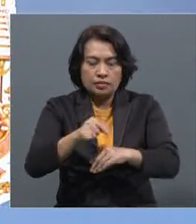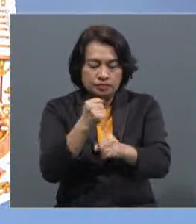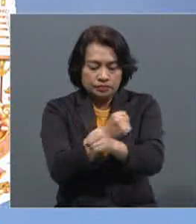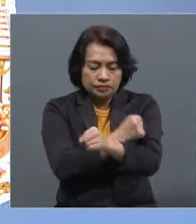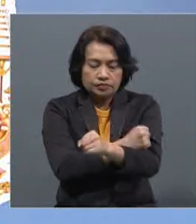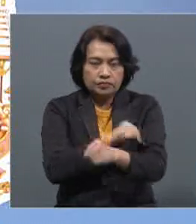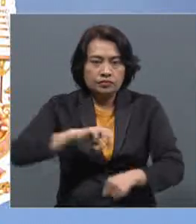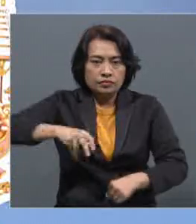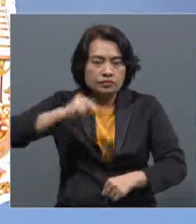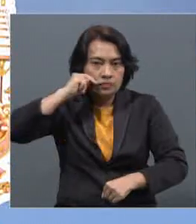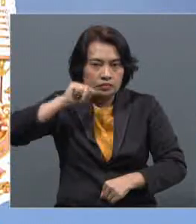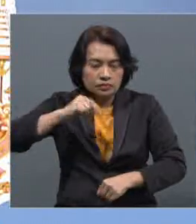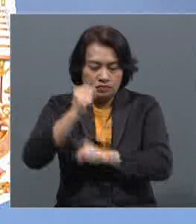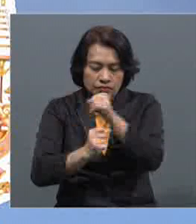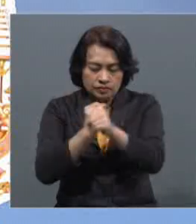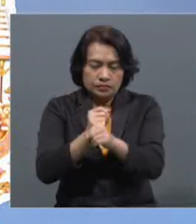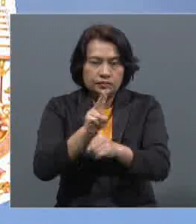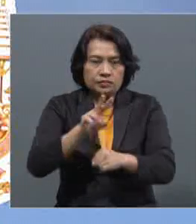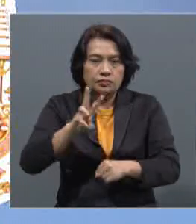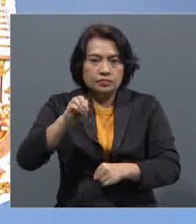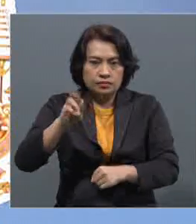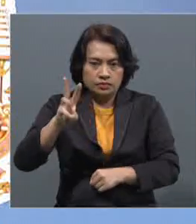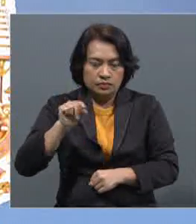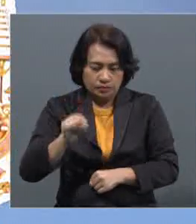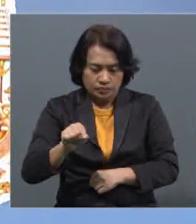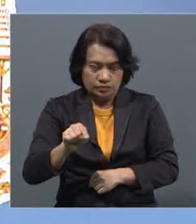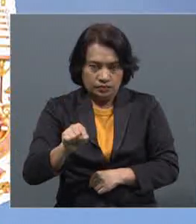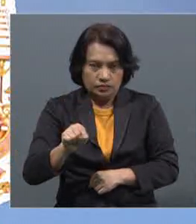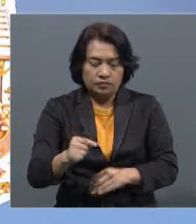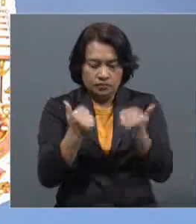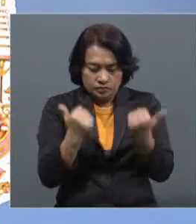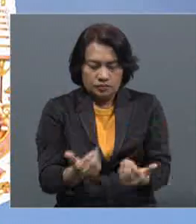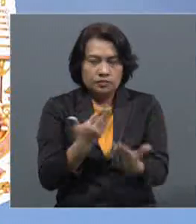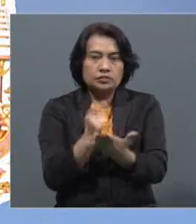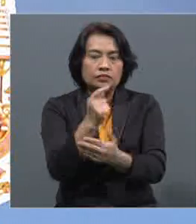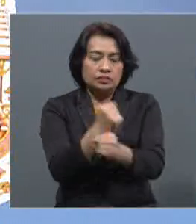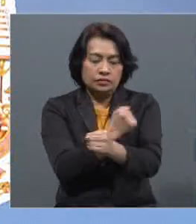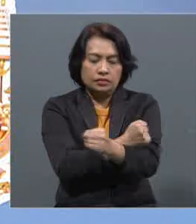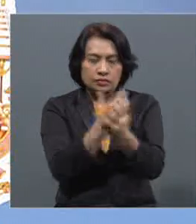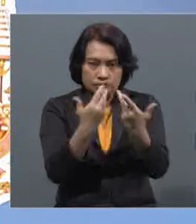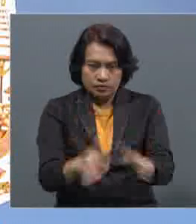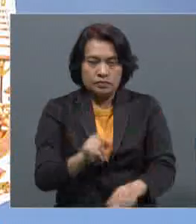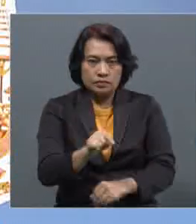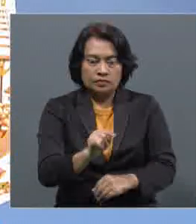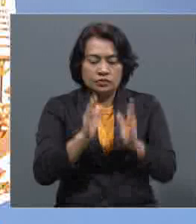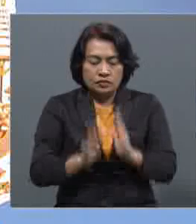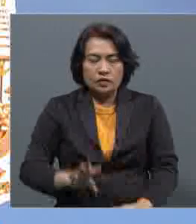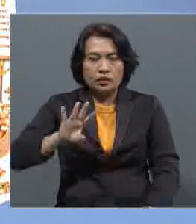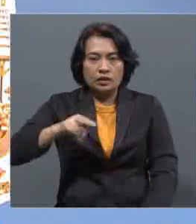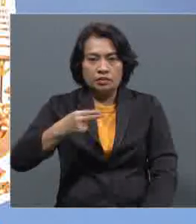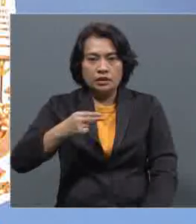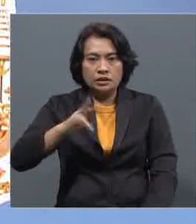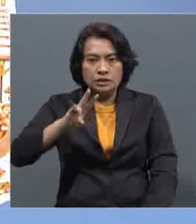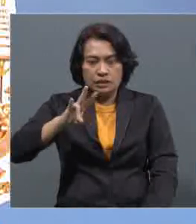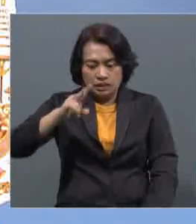ชลประทานในปีงบประมาณ 2566นะครับซึ่งตอนนี้มีการจ้างแรงงานทั่วประเทศไปแล้วนะครับ 4 17,000กว่า